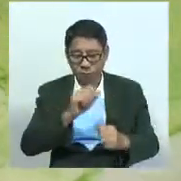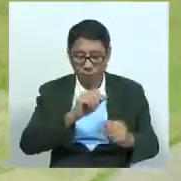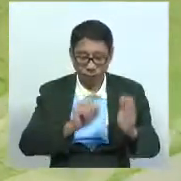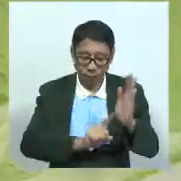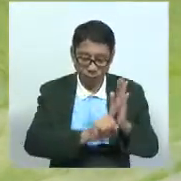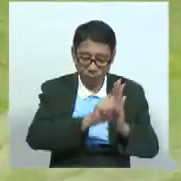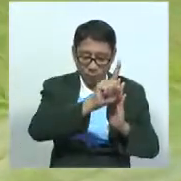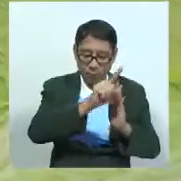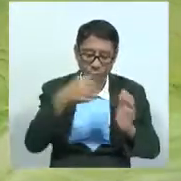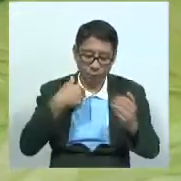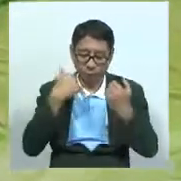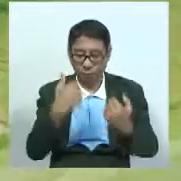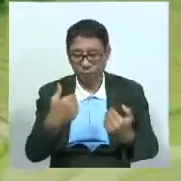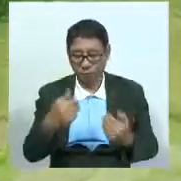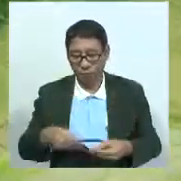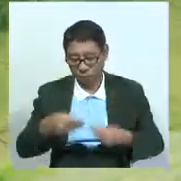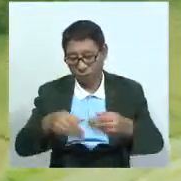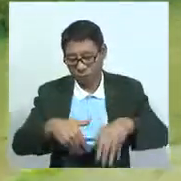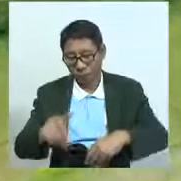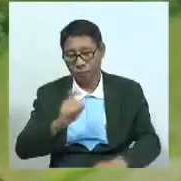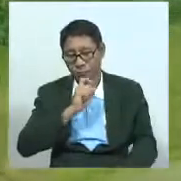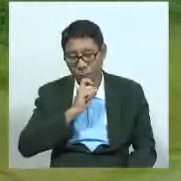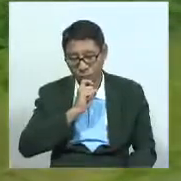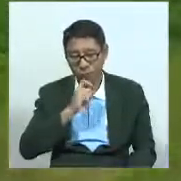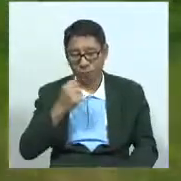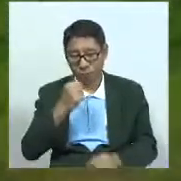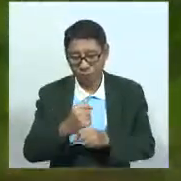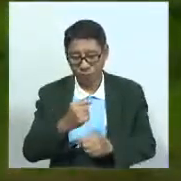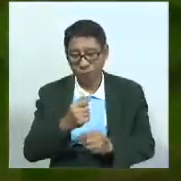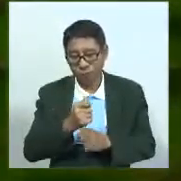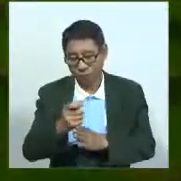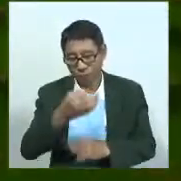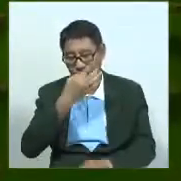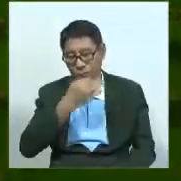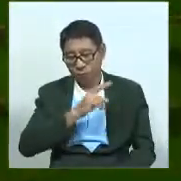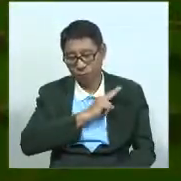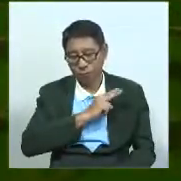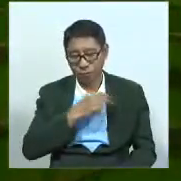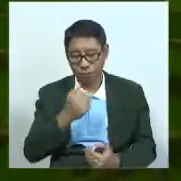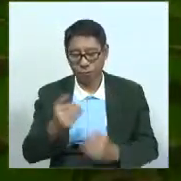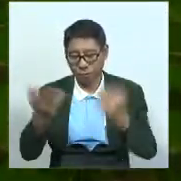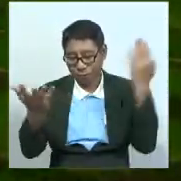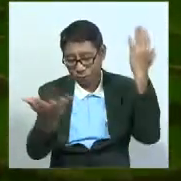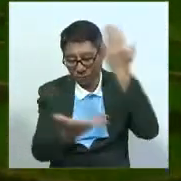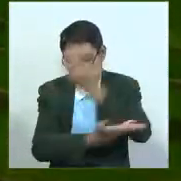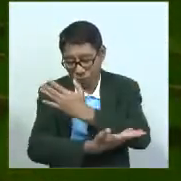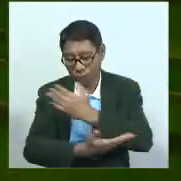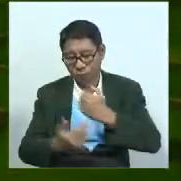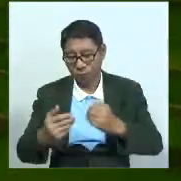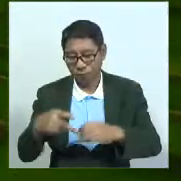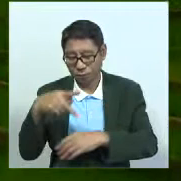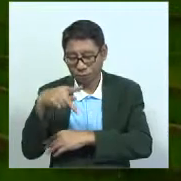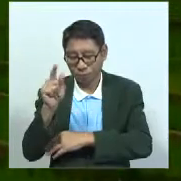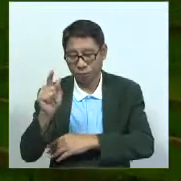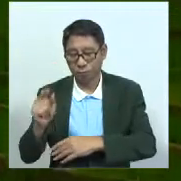จัดแบ่งพื้นที่รายแปลงให้ชาวบ้านได้อยู่อาศัยได้ทำกินเป็นของตนเองไม่ต้องไปบุกรุกพื้นที่ป่าอนุรักษ์รวม